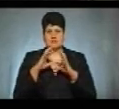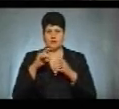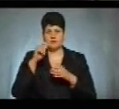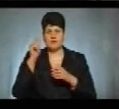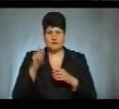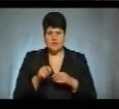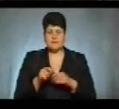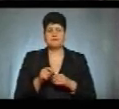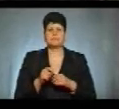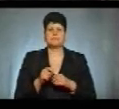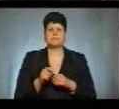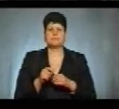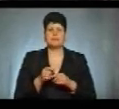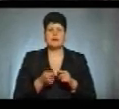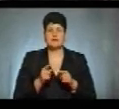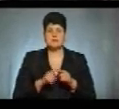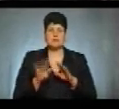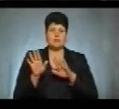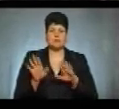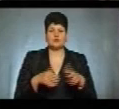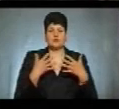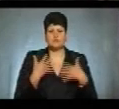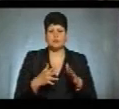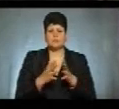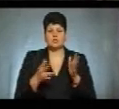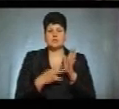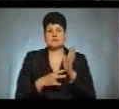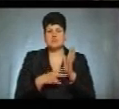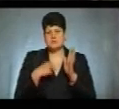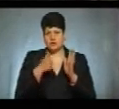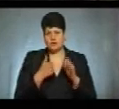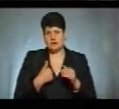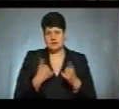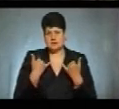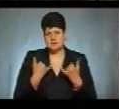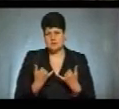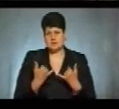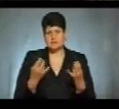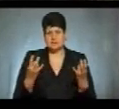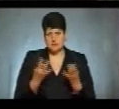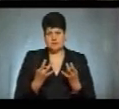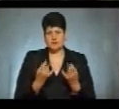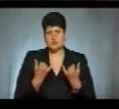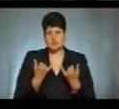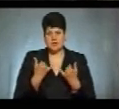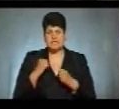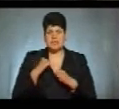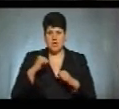так, це пройшло вже понад 70 років. Нам зараз якраз варто сучасних